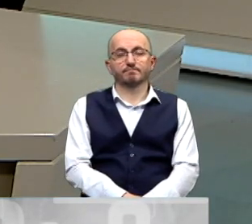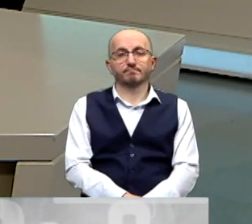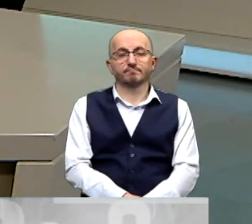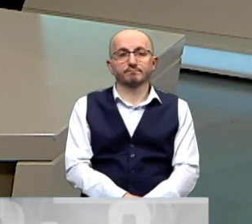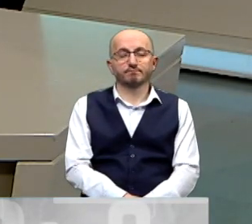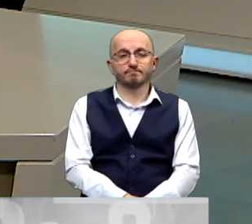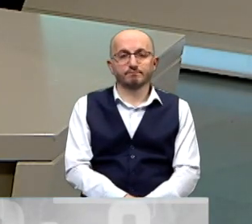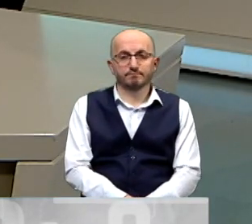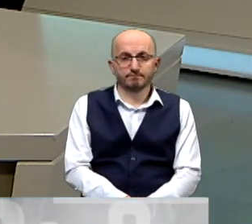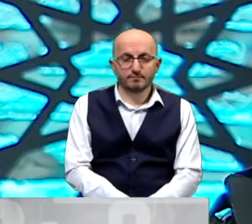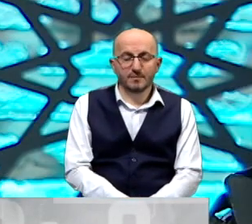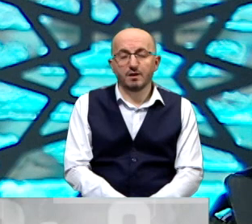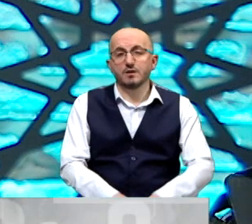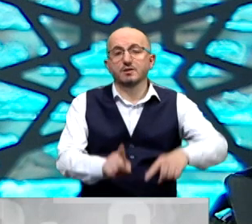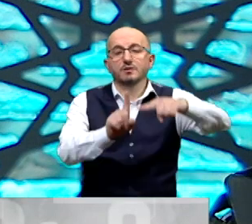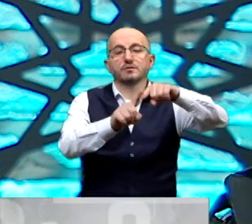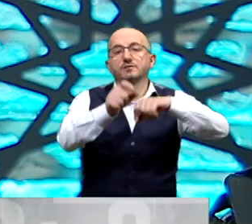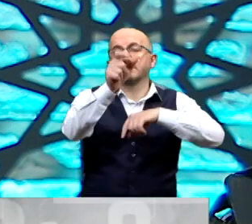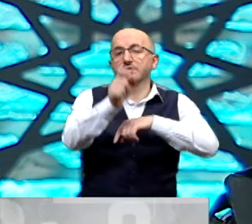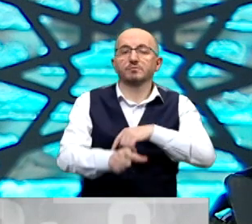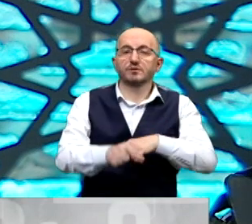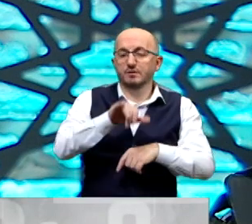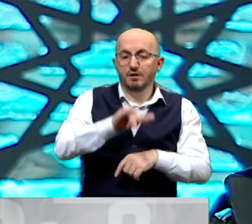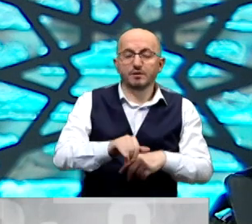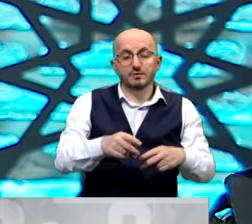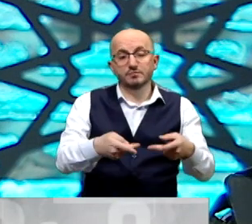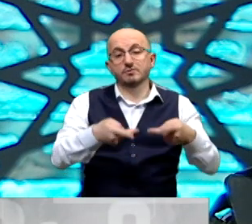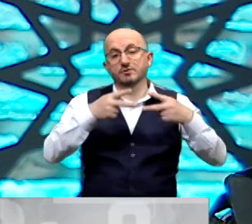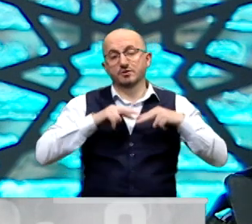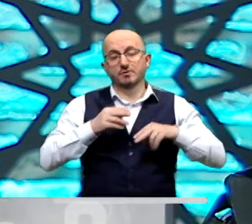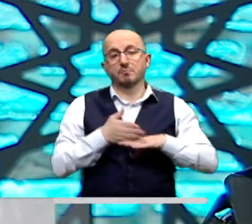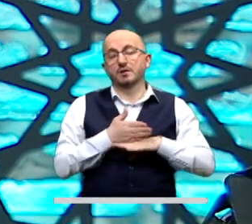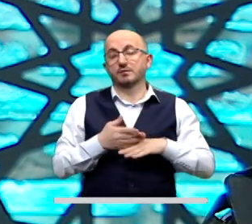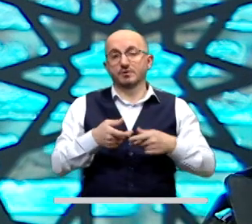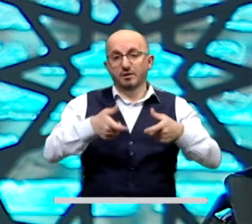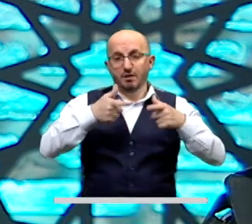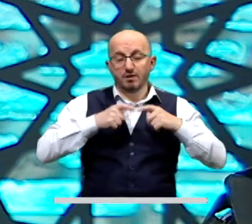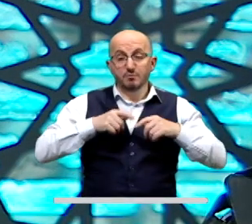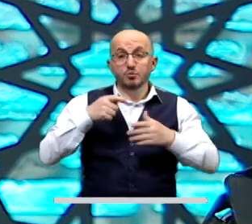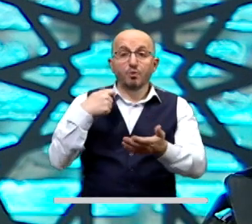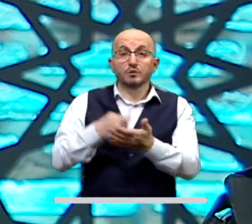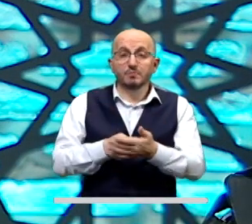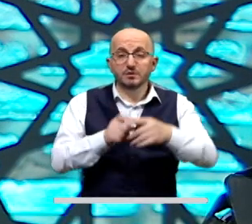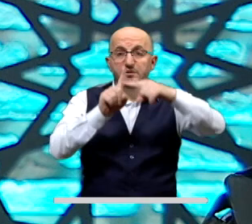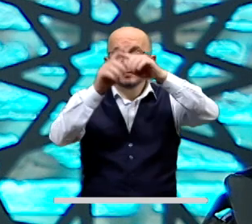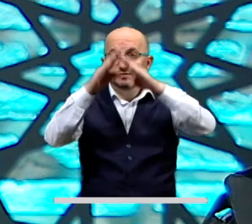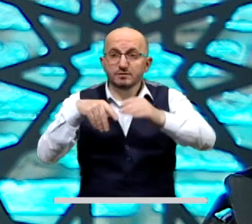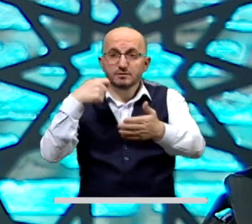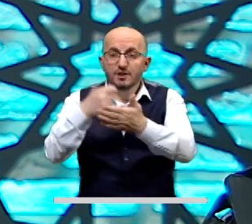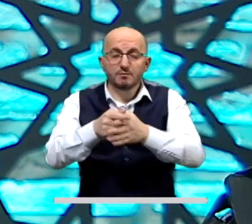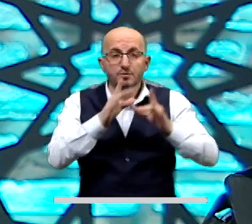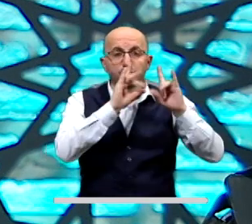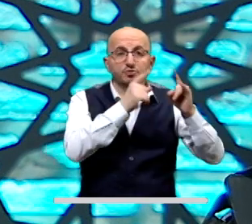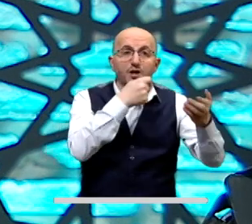Yani bir gayrimüslimin Hakkı Eğer bizim üzerimize geçtiyse maddi bir Hakkı biz bu Hakkı ödemek için kiliseye mi